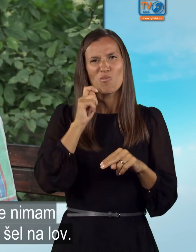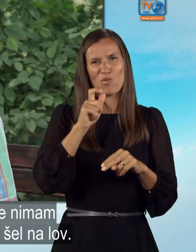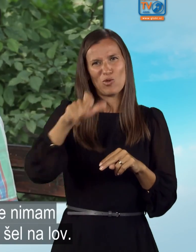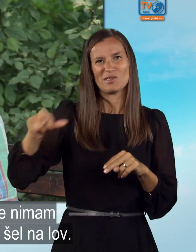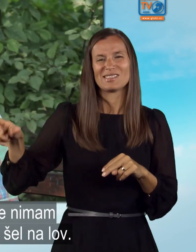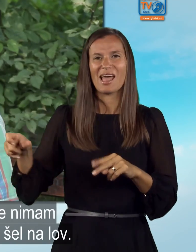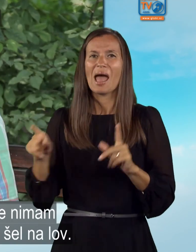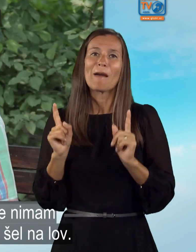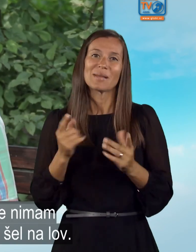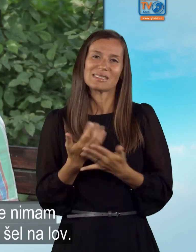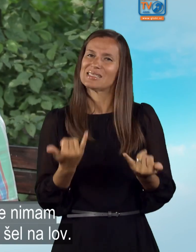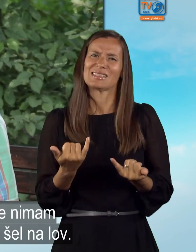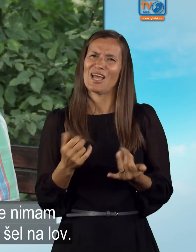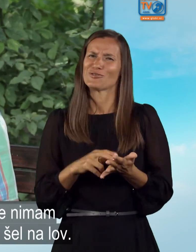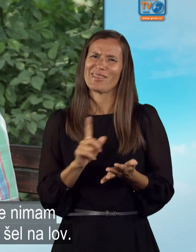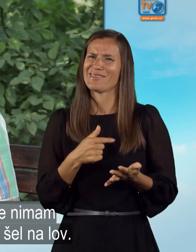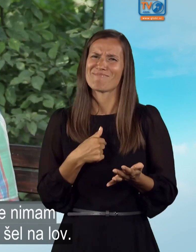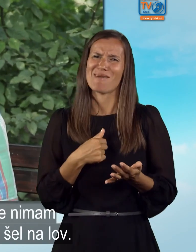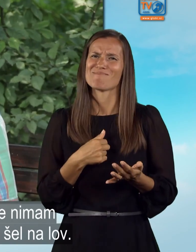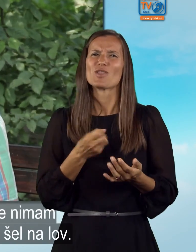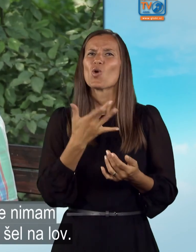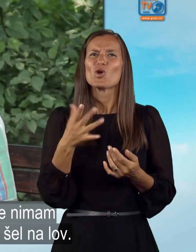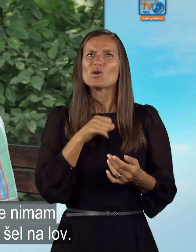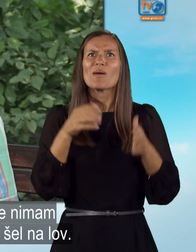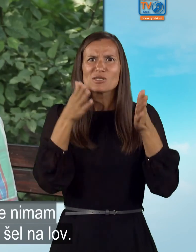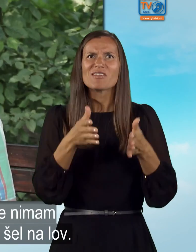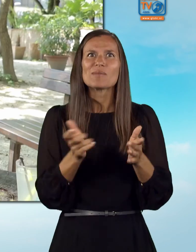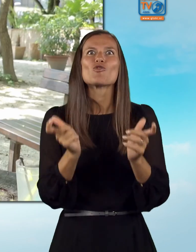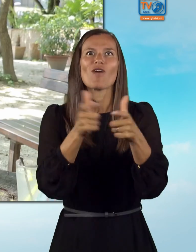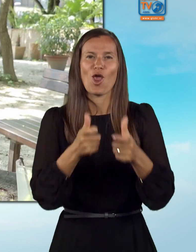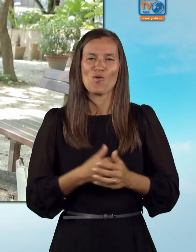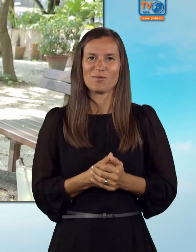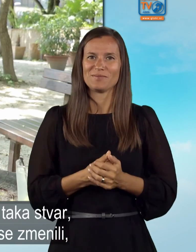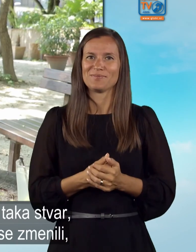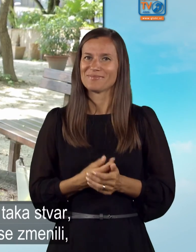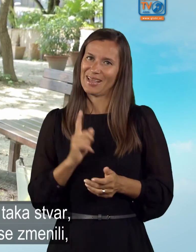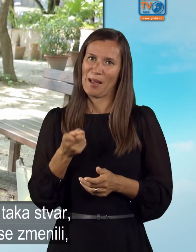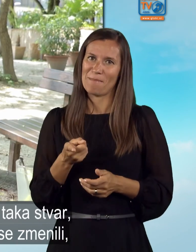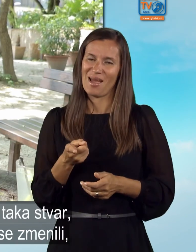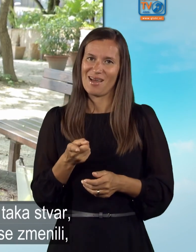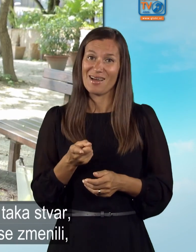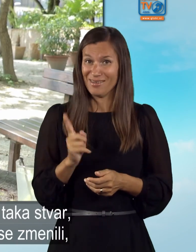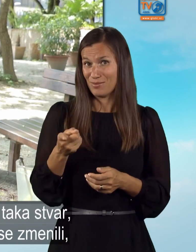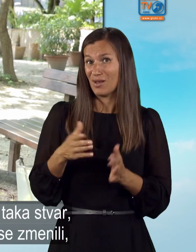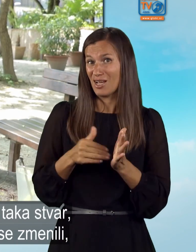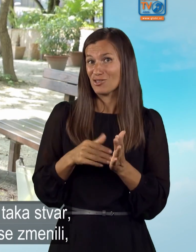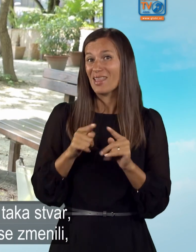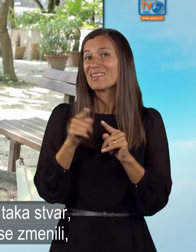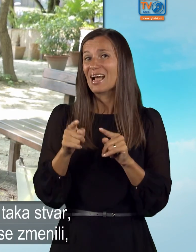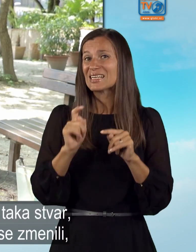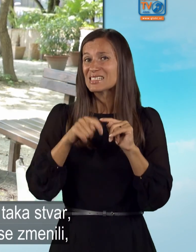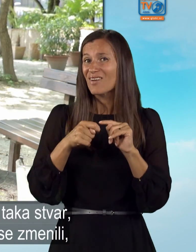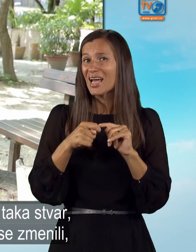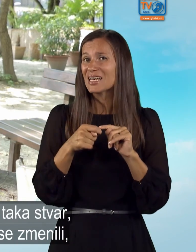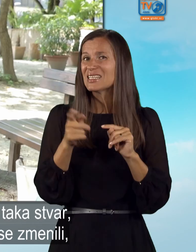Ja. Ampak za zdaj še nimam toliko samozavesti, da bi šel v lov. Ej, kaj pa je bila kakšna taka stvar, no,